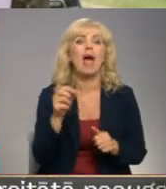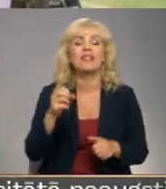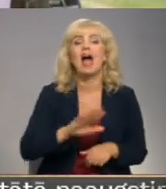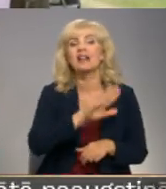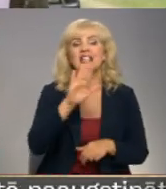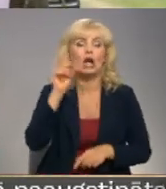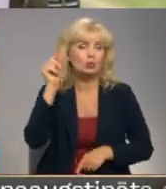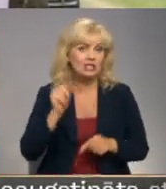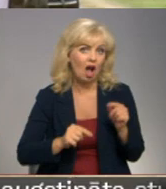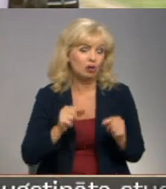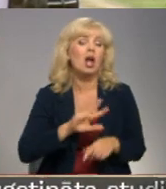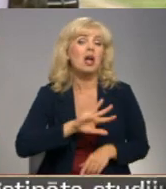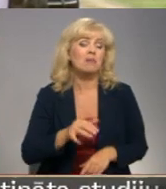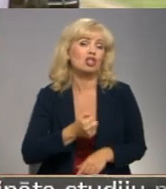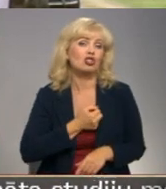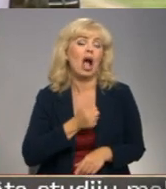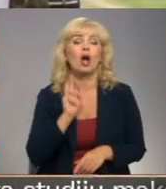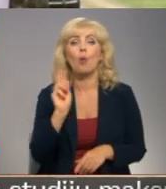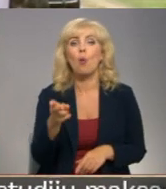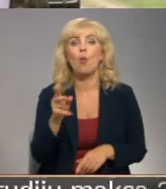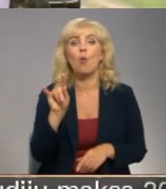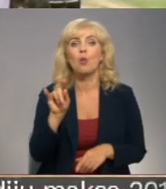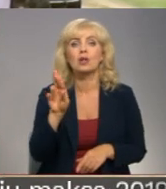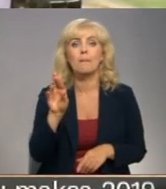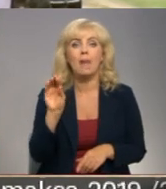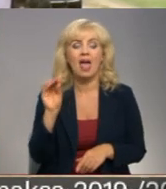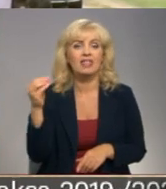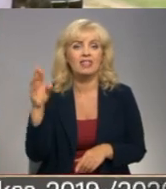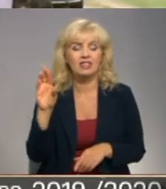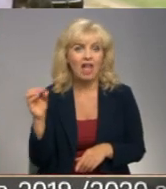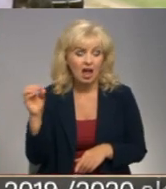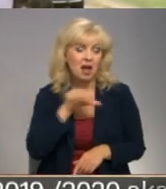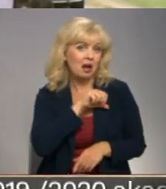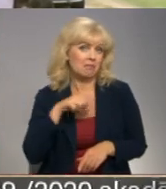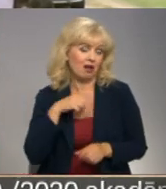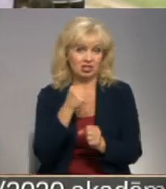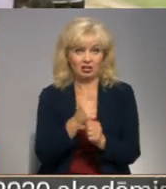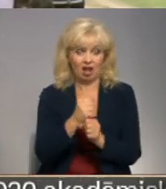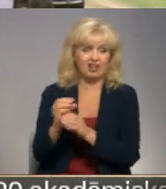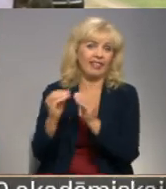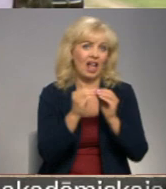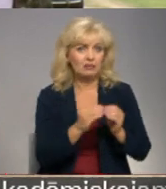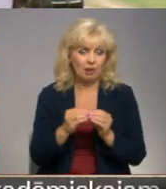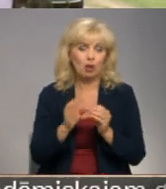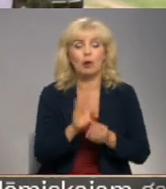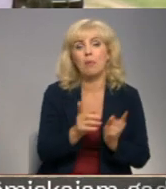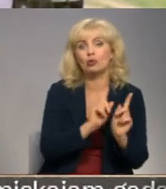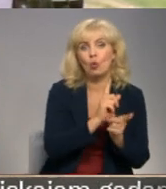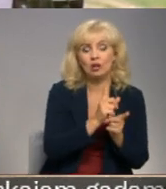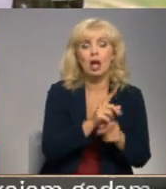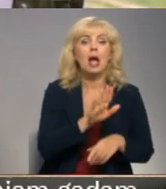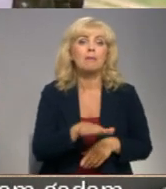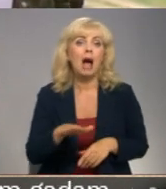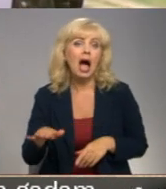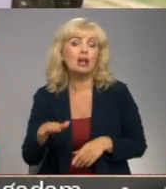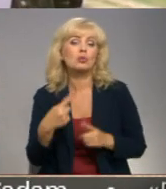Ziniet, vispār diezgan žēl par kurmeni, jo es pats strādāju 10 gadus šeit par skolotāju kurmenē, un dēļ bērnu vienkārši skaita